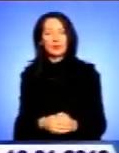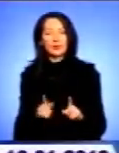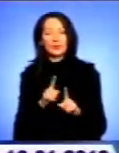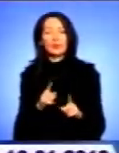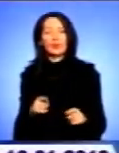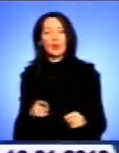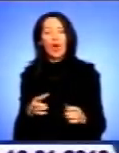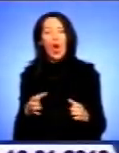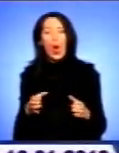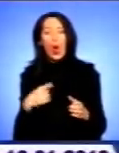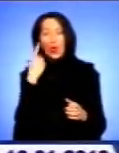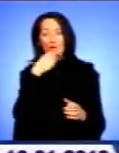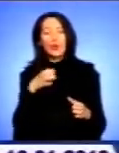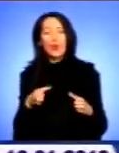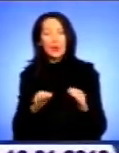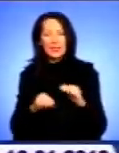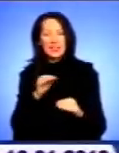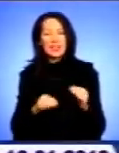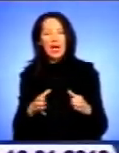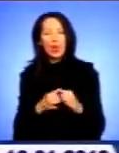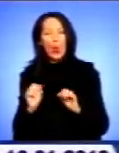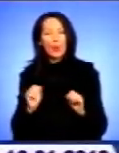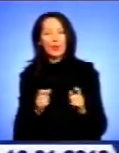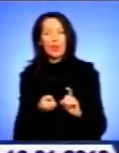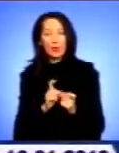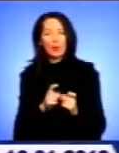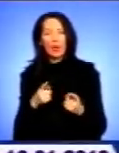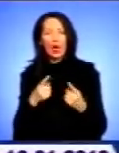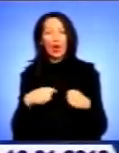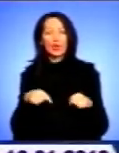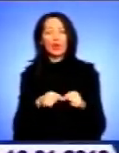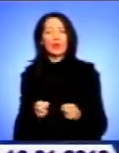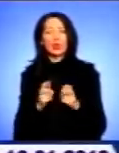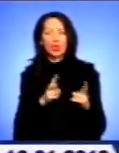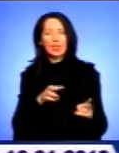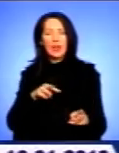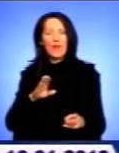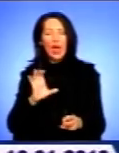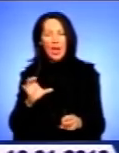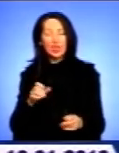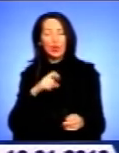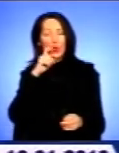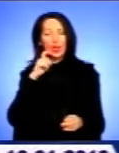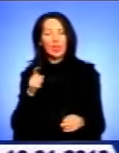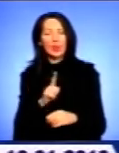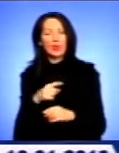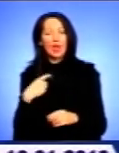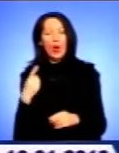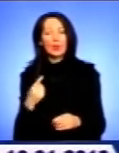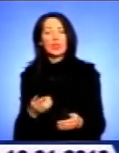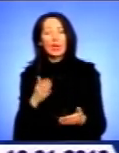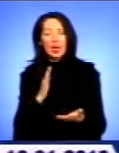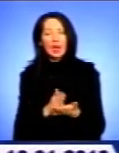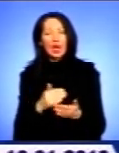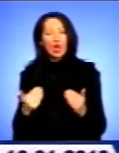Особовому складу управління боротьби з організованою злочинністю у МВС України Тернопільській області представлено нового керівника.